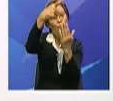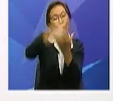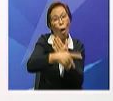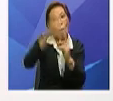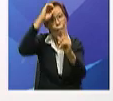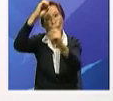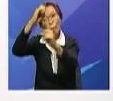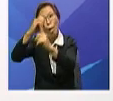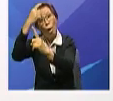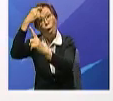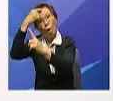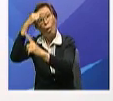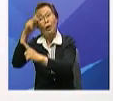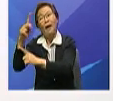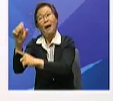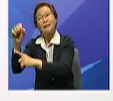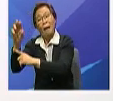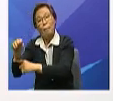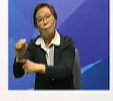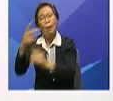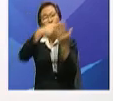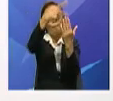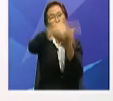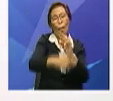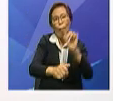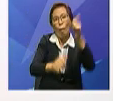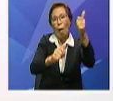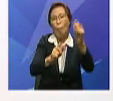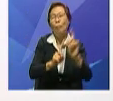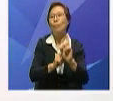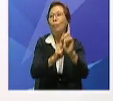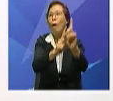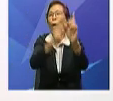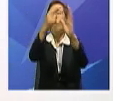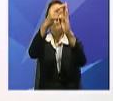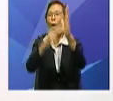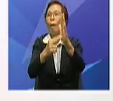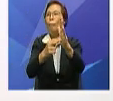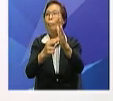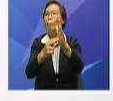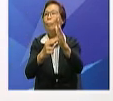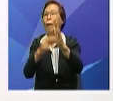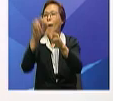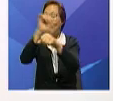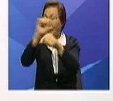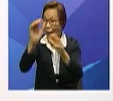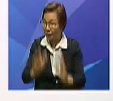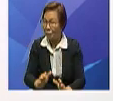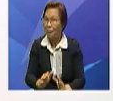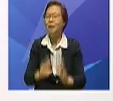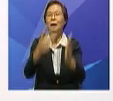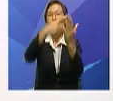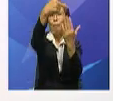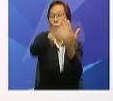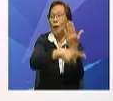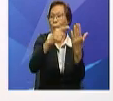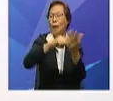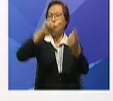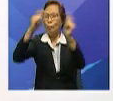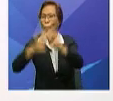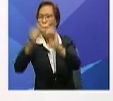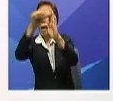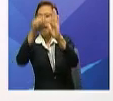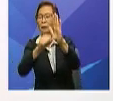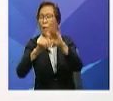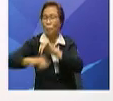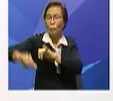kemeja semua manusia ini sedih pertama adalah pemotongan perundangan perburuhan menurut inisiatif ini pindah